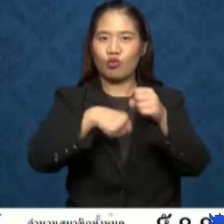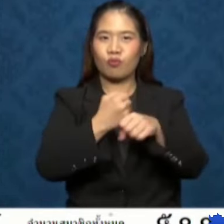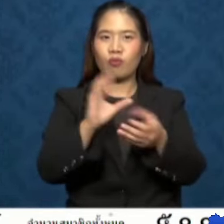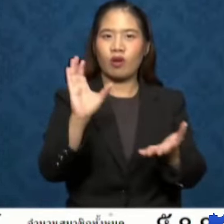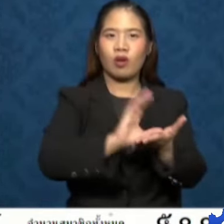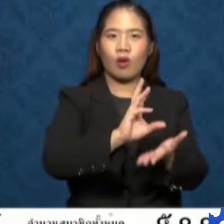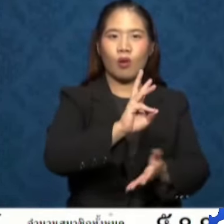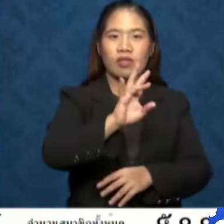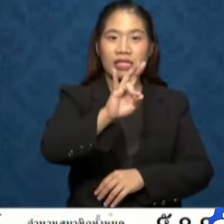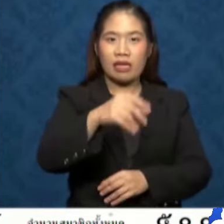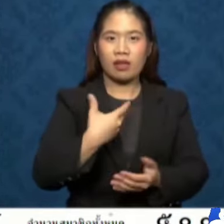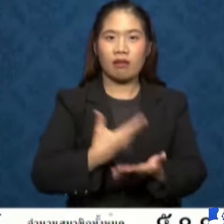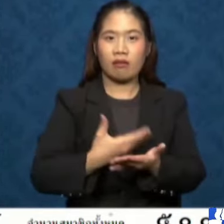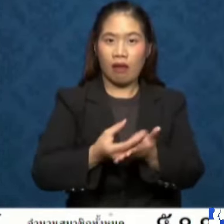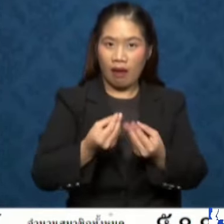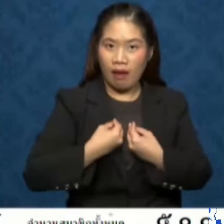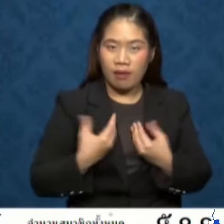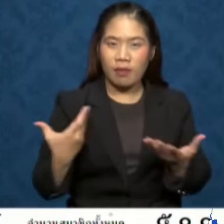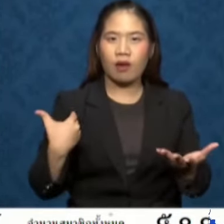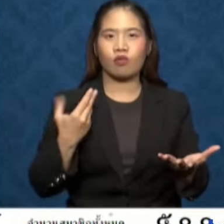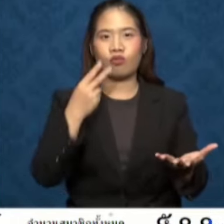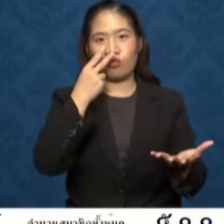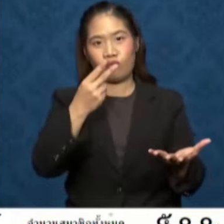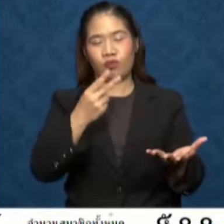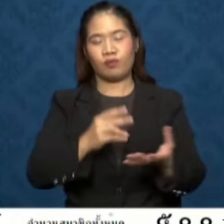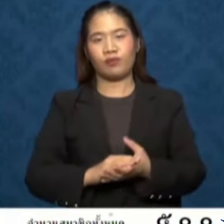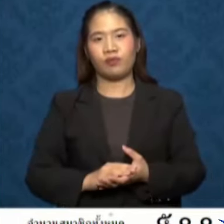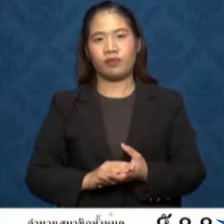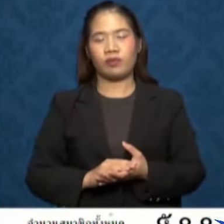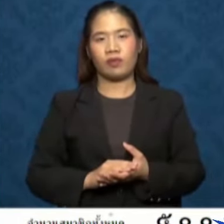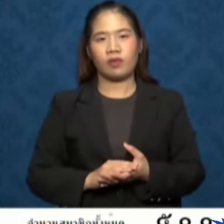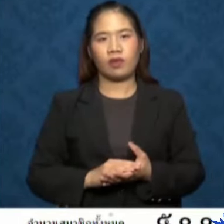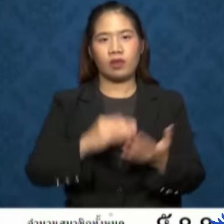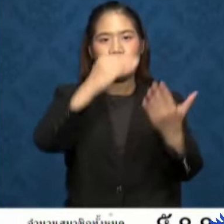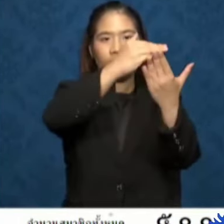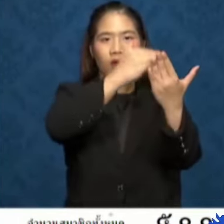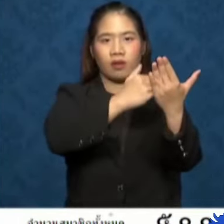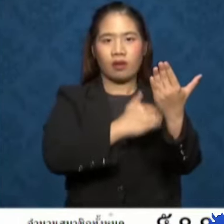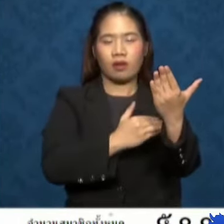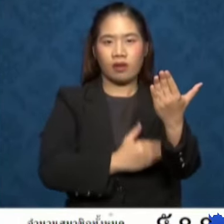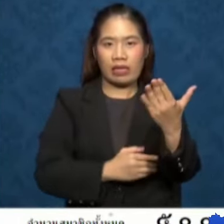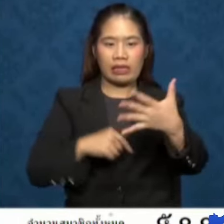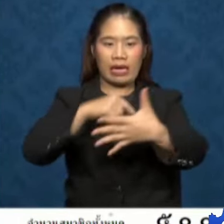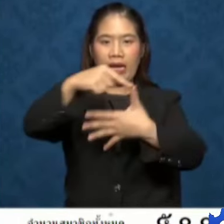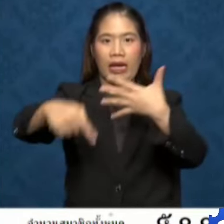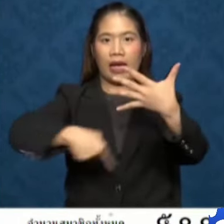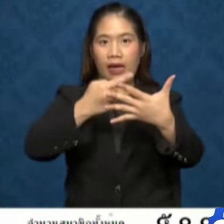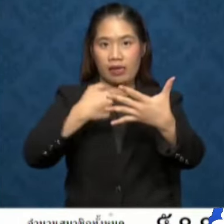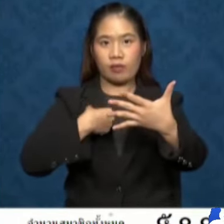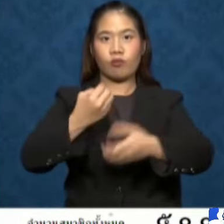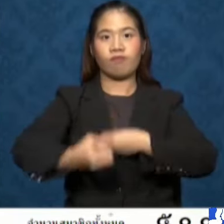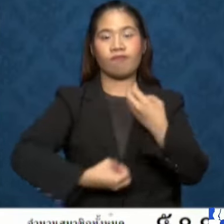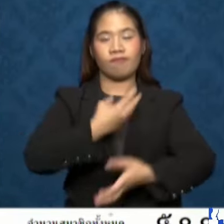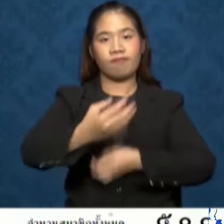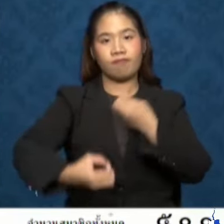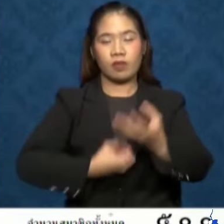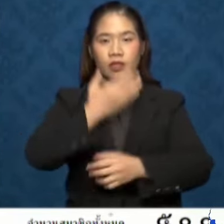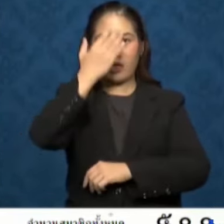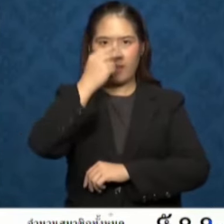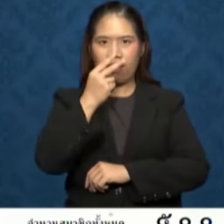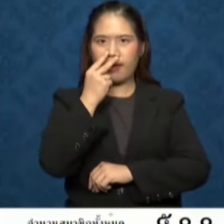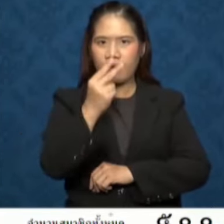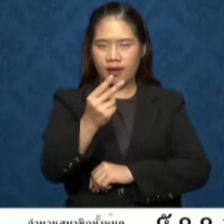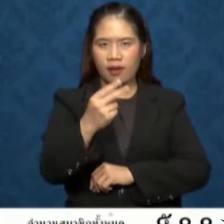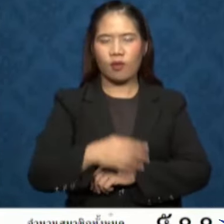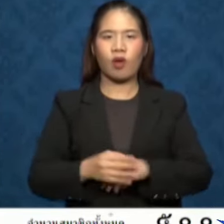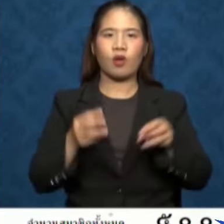เขาให้ราคาท่านหรือเปล่าทั้ง 5เรื่องที่ผมได้อภิปรายในวันนี้สะท้อนว่าเปลี่ยนการ